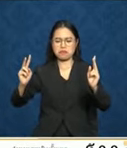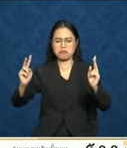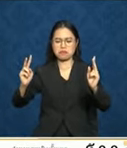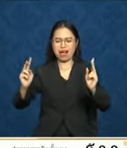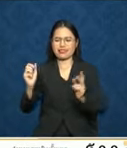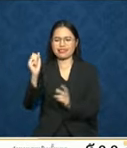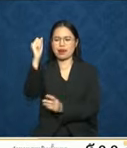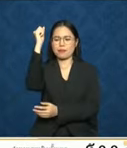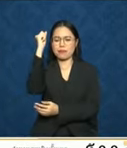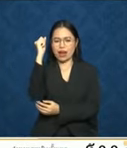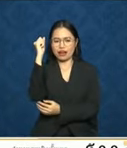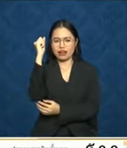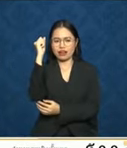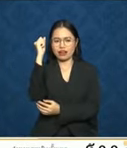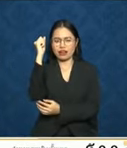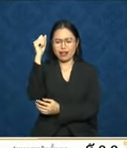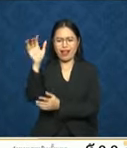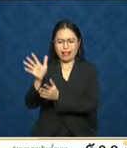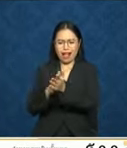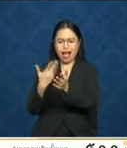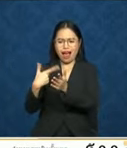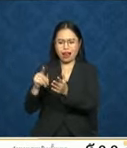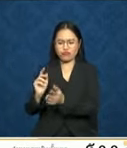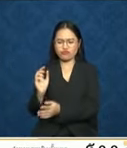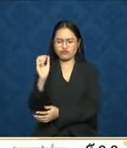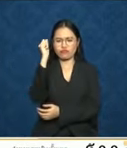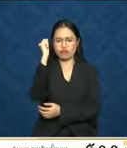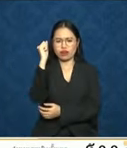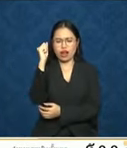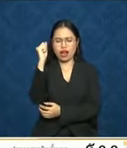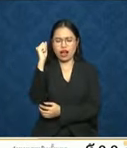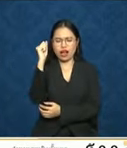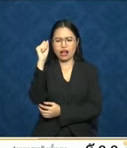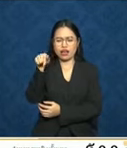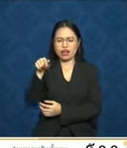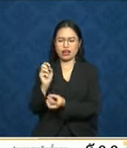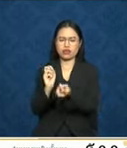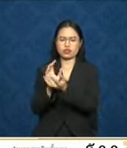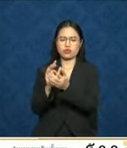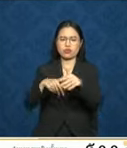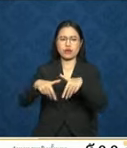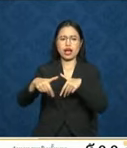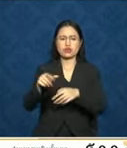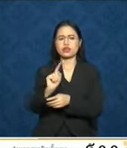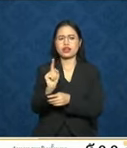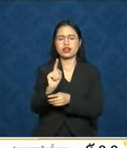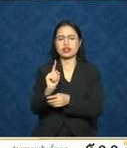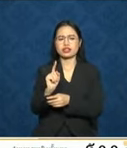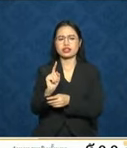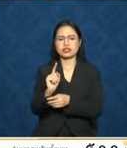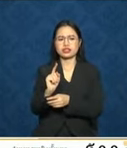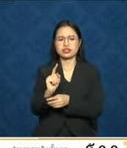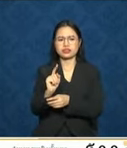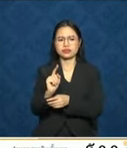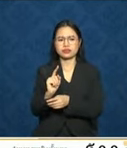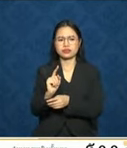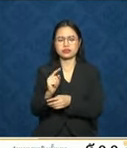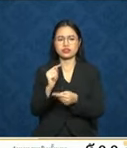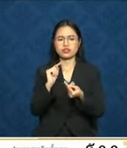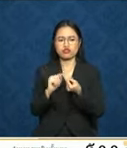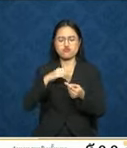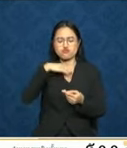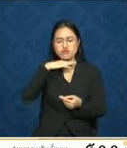านานพอสมควรแต่ว่าสิ่งที่เกิดขึ้นกับพี่น้องที่ได้รับผลกระทบนะครับคือพี่น้องในพื้น